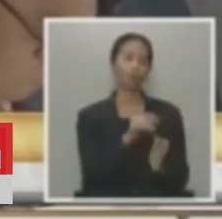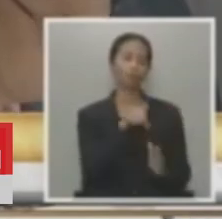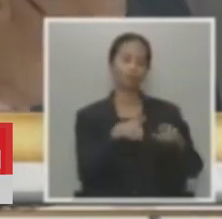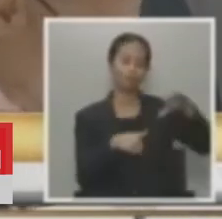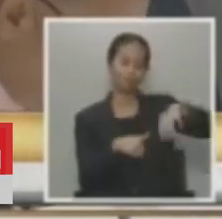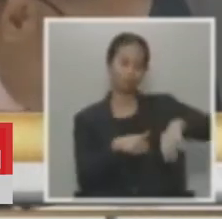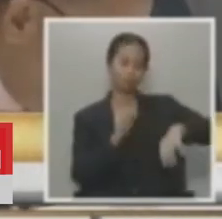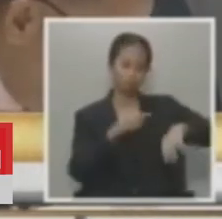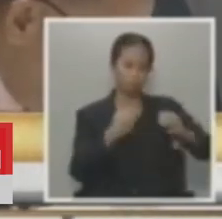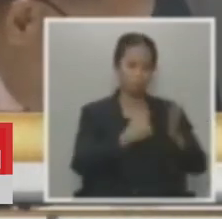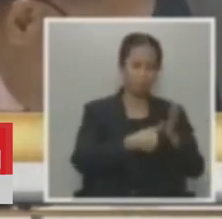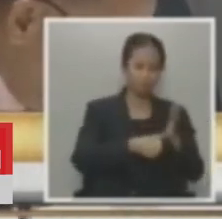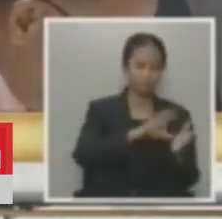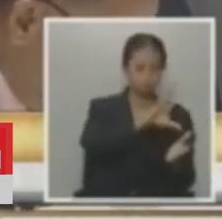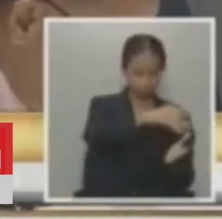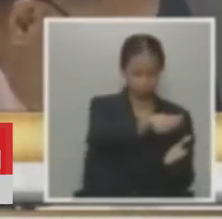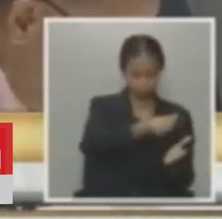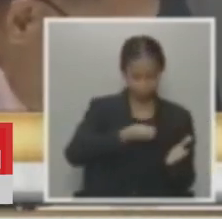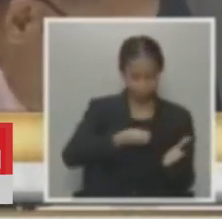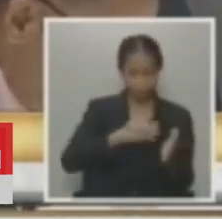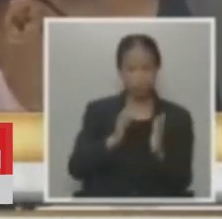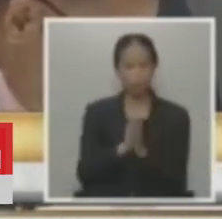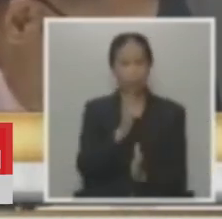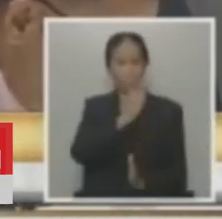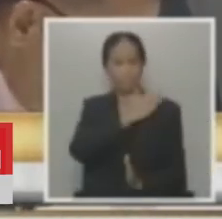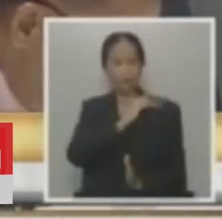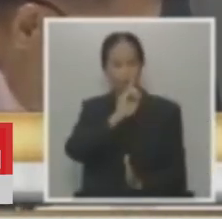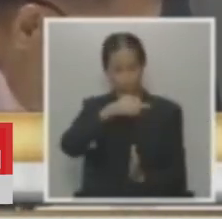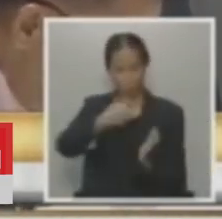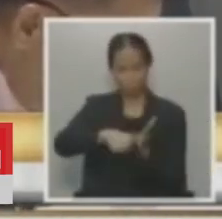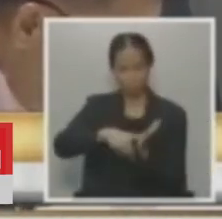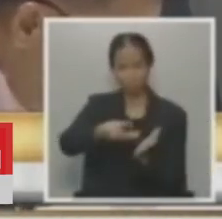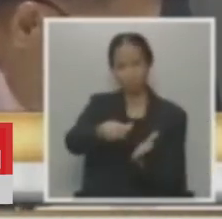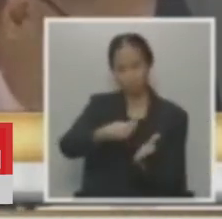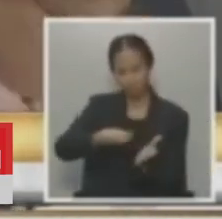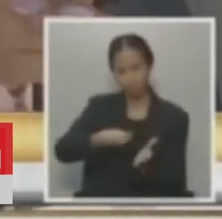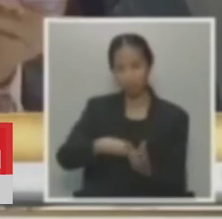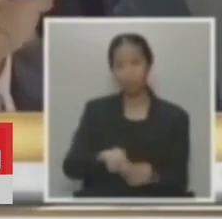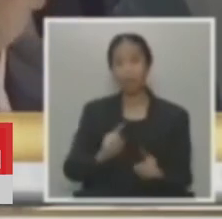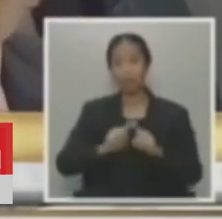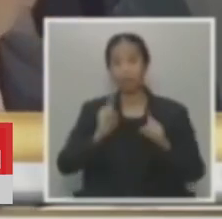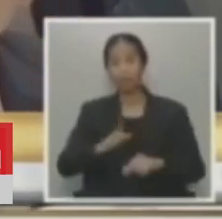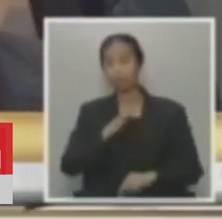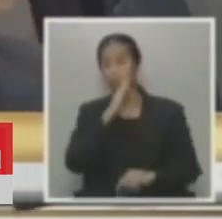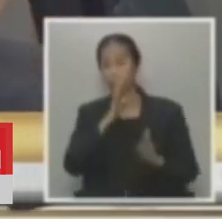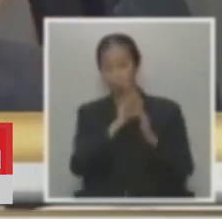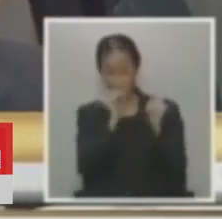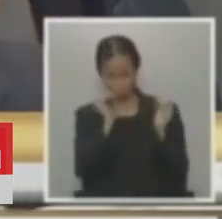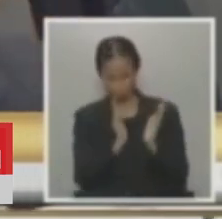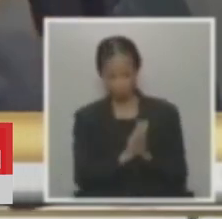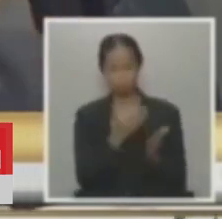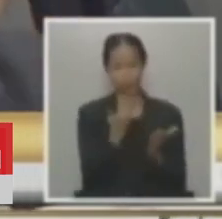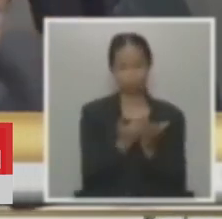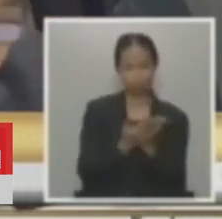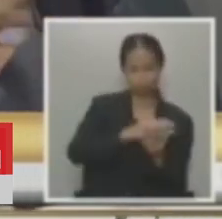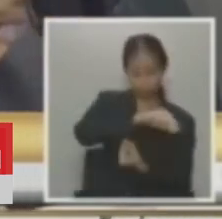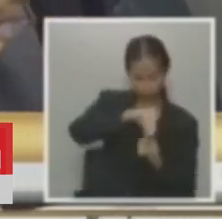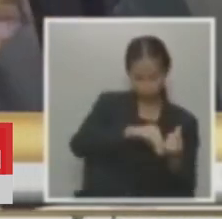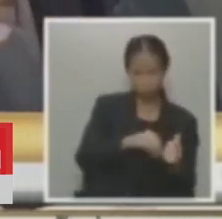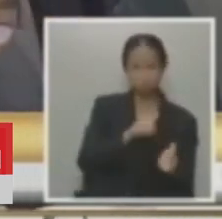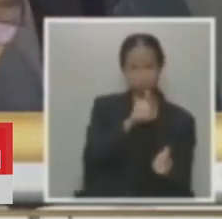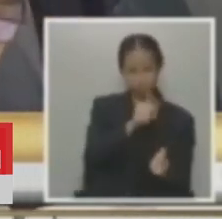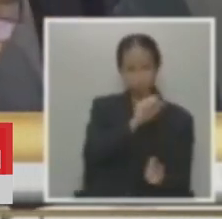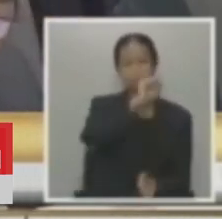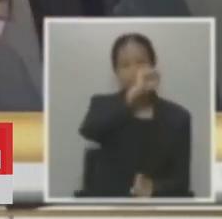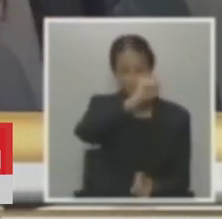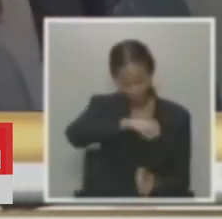ภาษีจากพระถ้าเป็นวัดที่มีรายได้ครับเห็นด้วยแต่บางวัดบ้านผมนี่ค่า